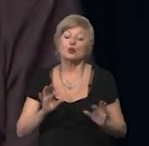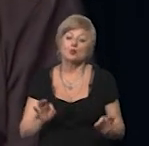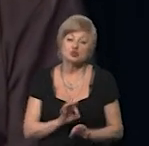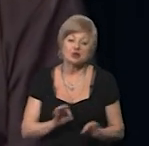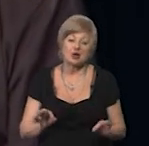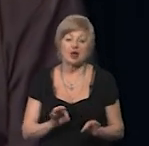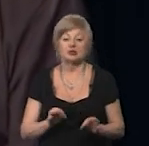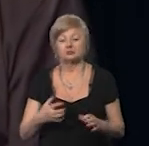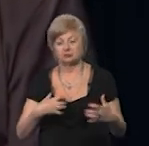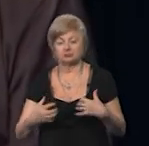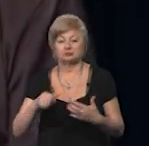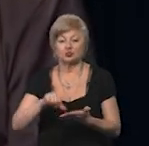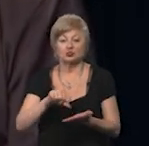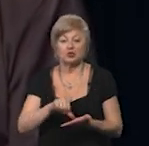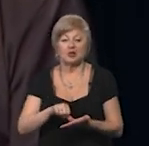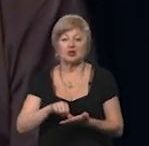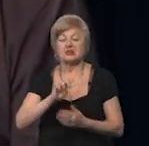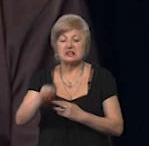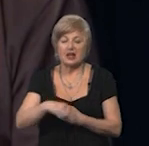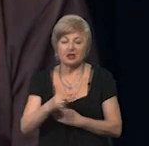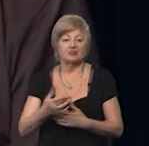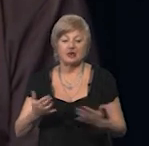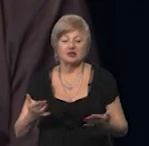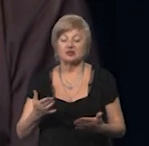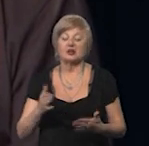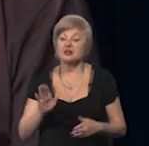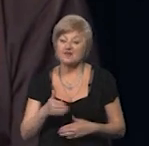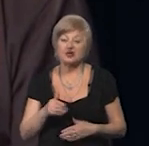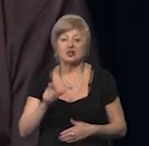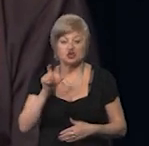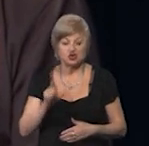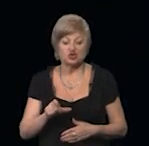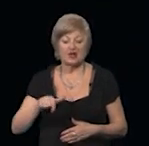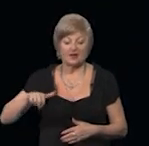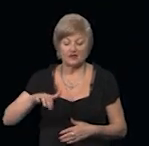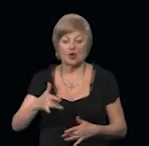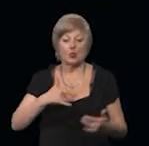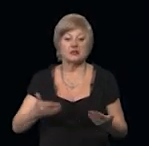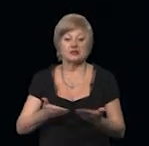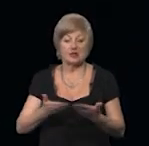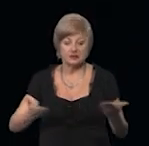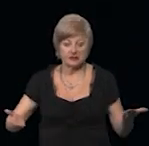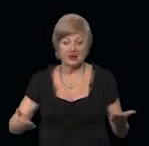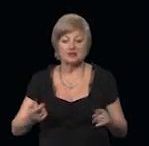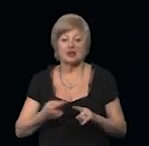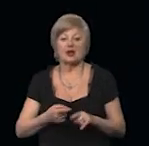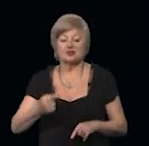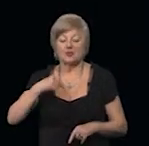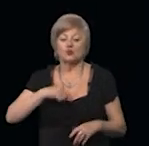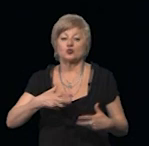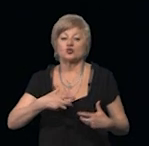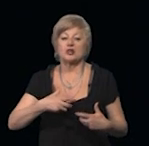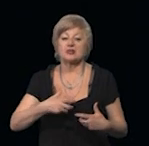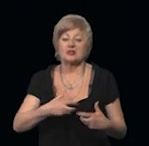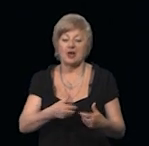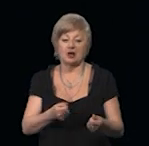там, актори, циркові, неважливо. Людина, яка виходить на сцену, це внутрішня така тяга, потяг,